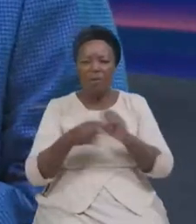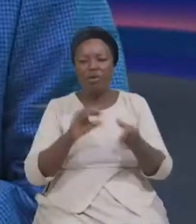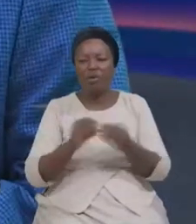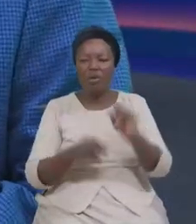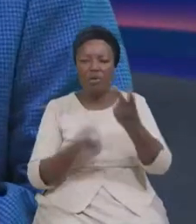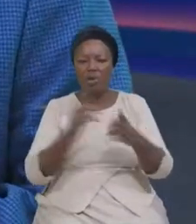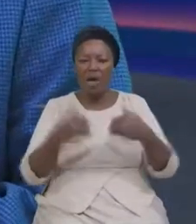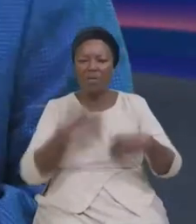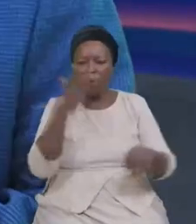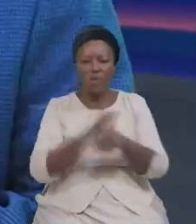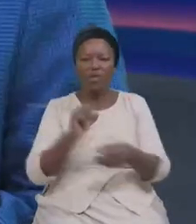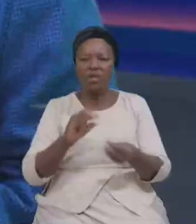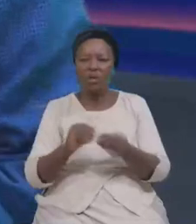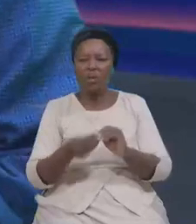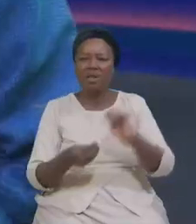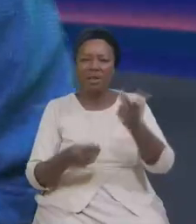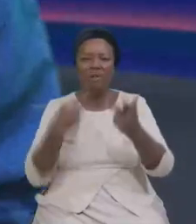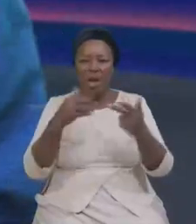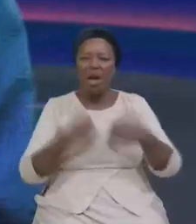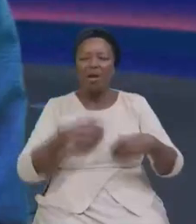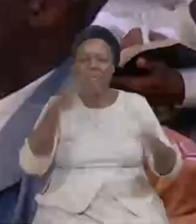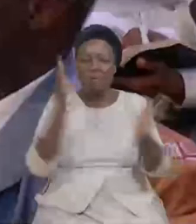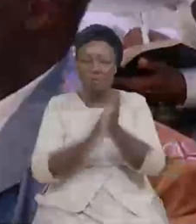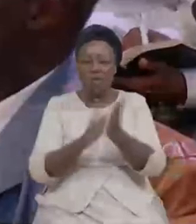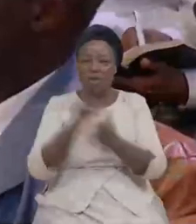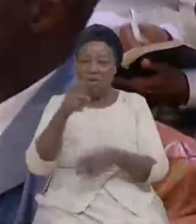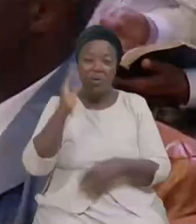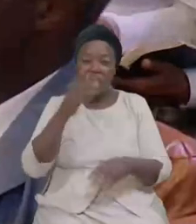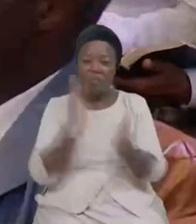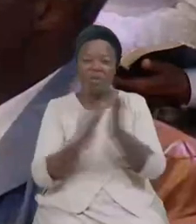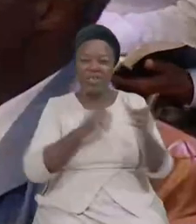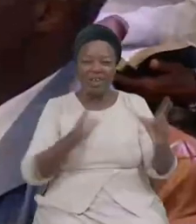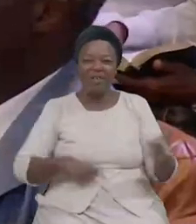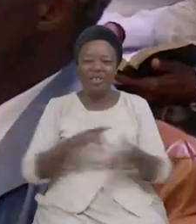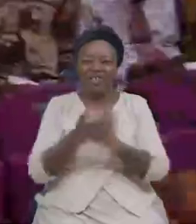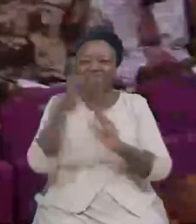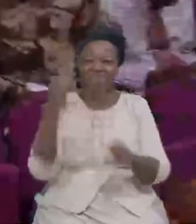les louanges. Tu vas louer le Seigneur. Donnez-moi un grand amen.